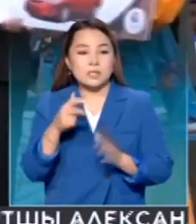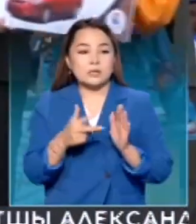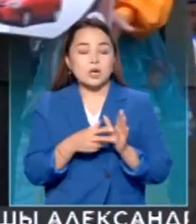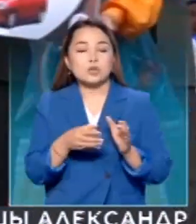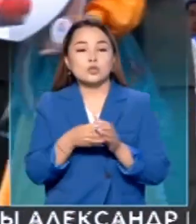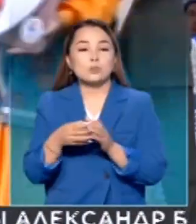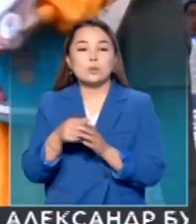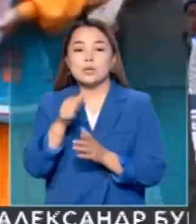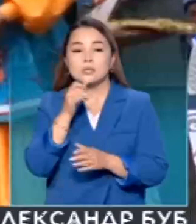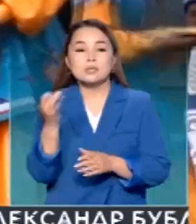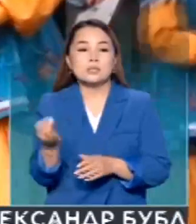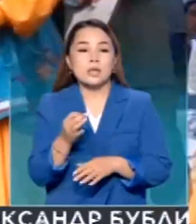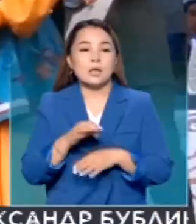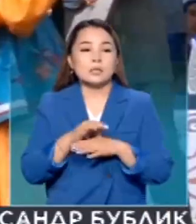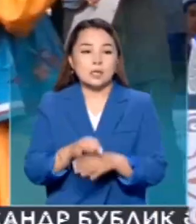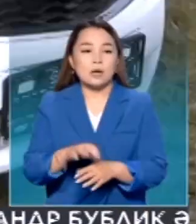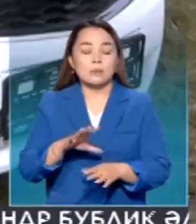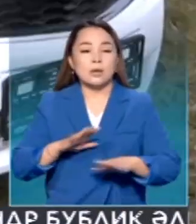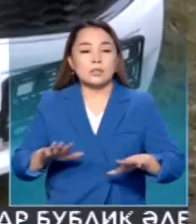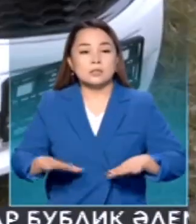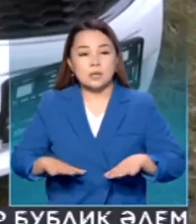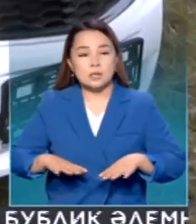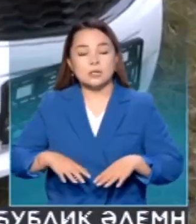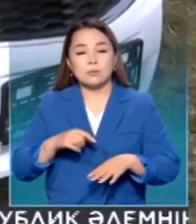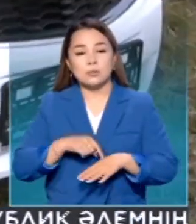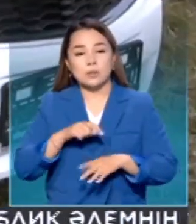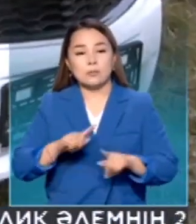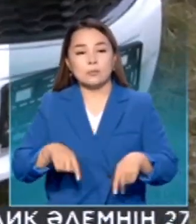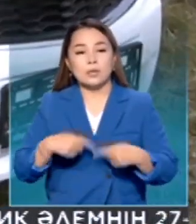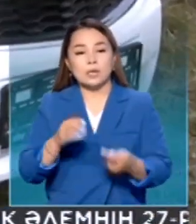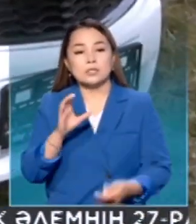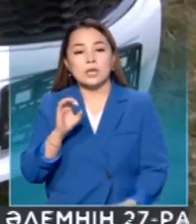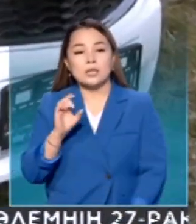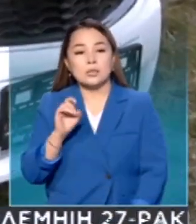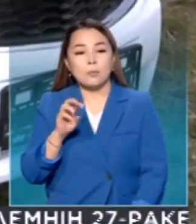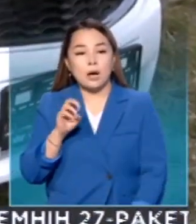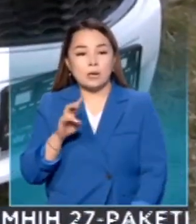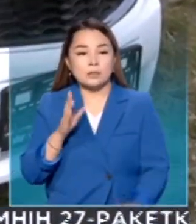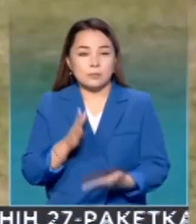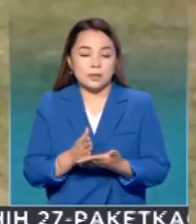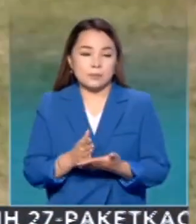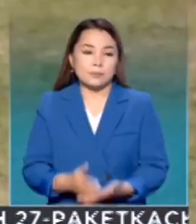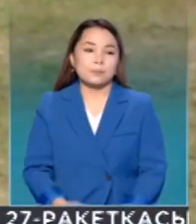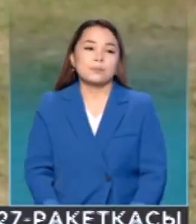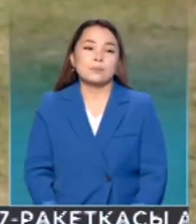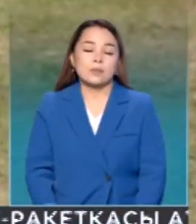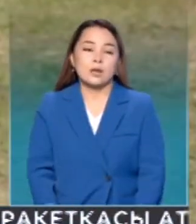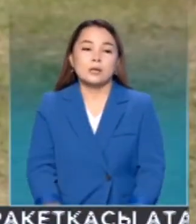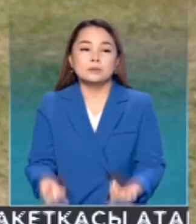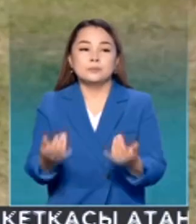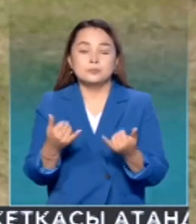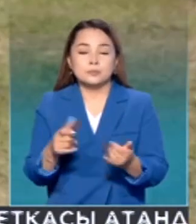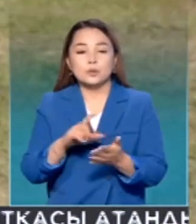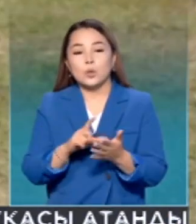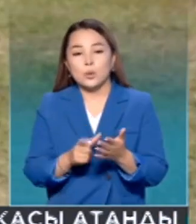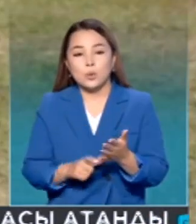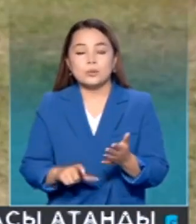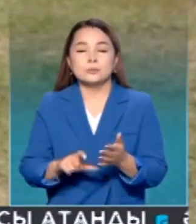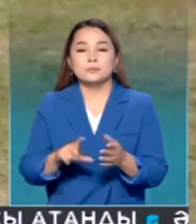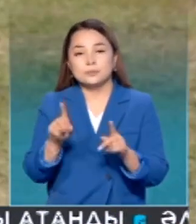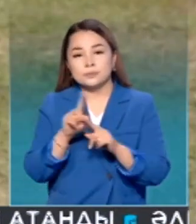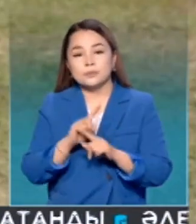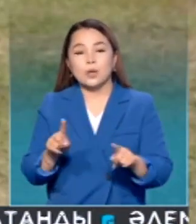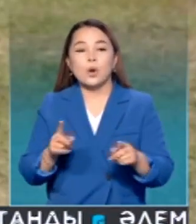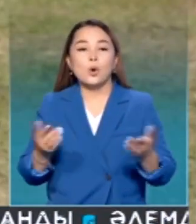сынады. Бас жүлдеге тігілген темір тұлпар Шұғайып Сезімханға бұйырды. Қазақтың мақтанышы ғой. Ол кісінің өмірі де, өлеңі де ерекше